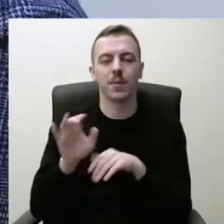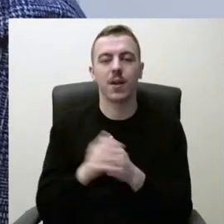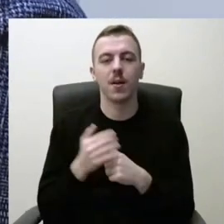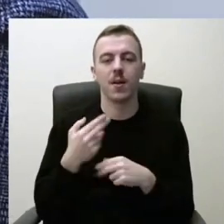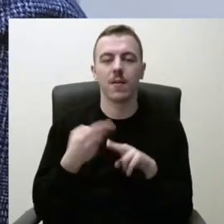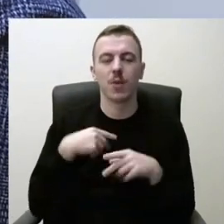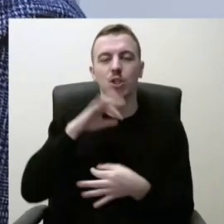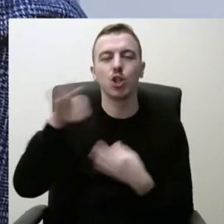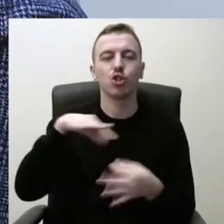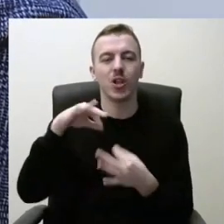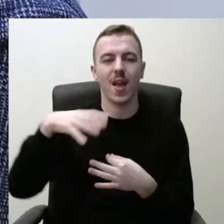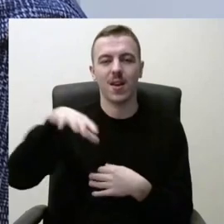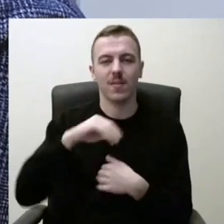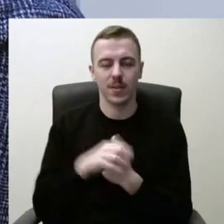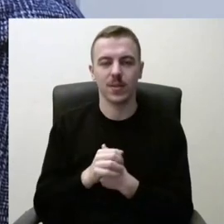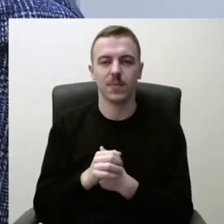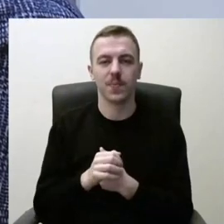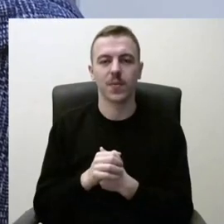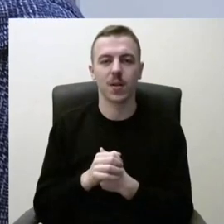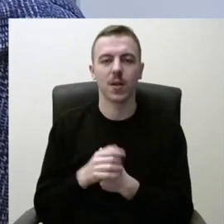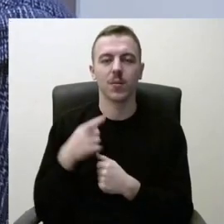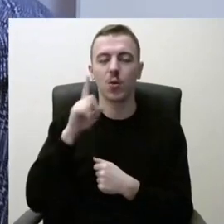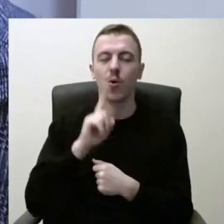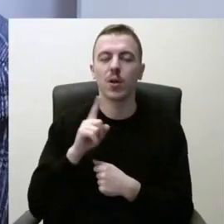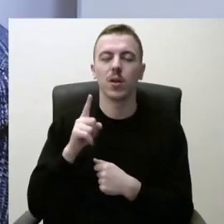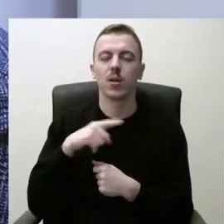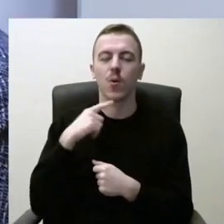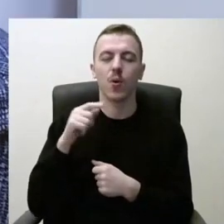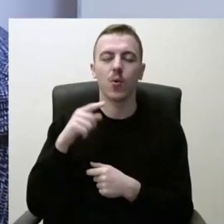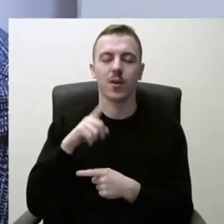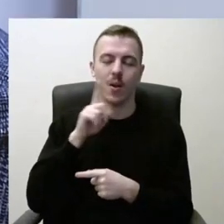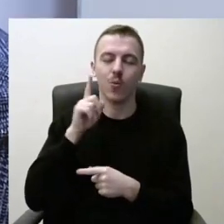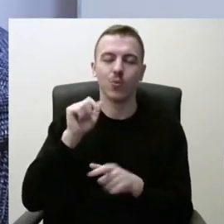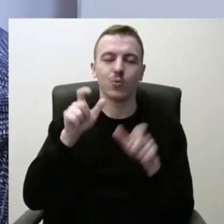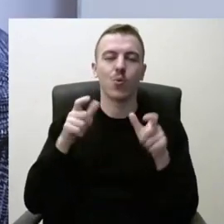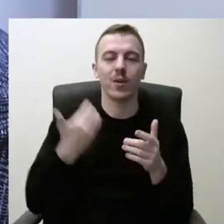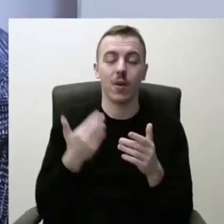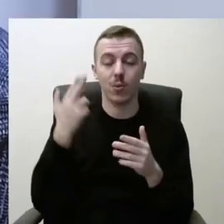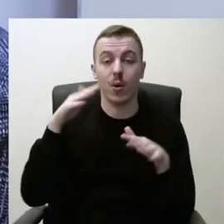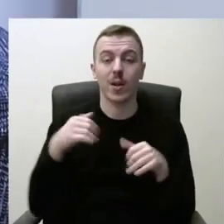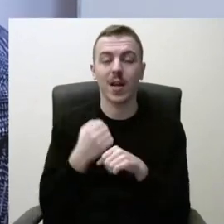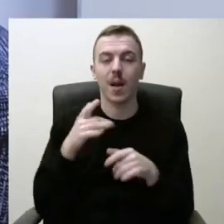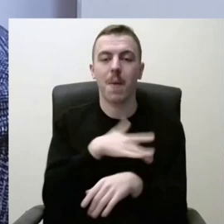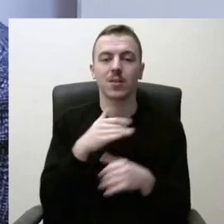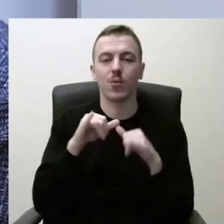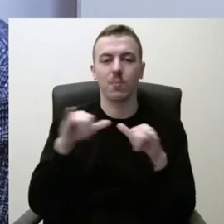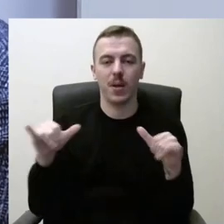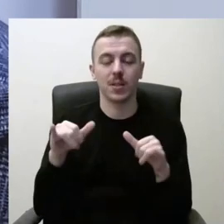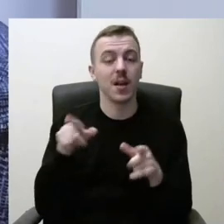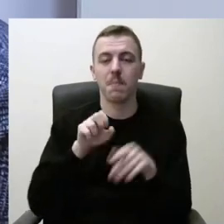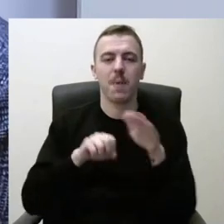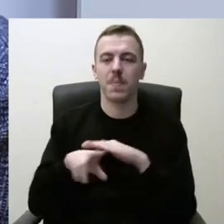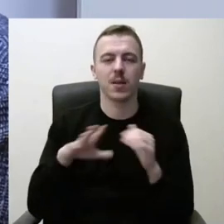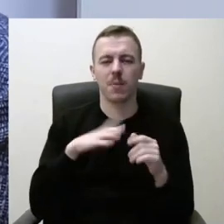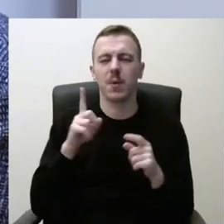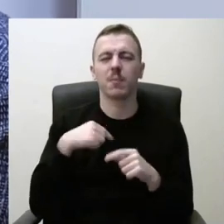miestas. Norint, kad kuo daugiau jaunų žmonių gyventų Kaune, reikia plėsti paslaugų sektorių. Ir nuo to niekur nepabėgsim. Ir tam turim